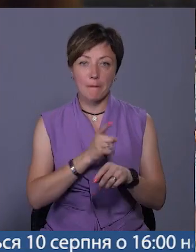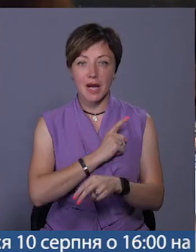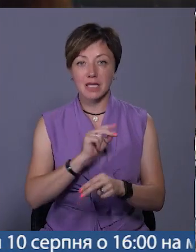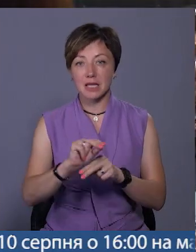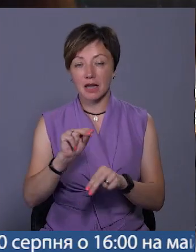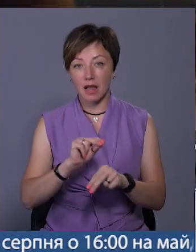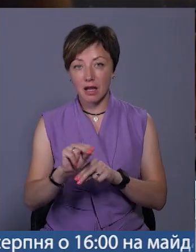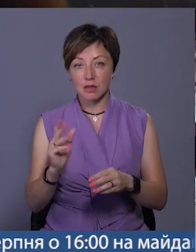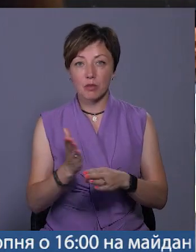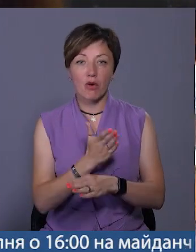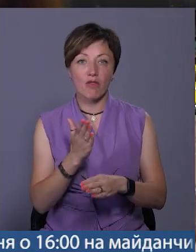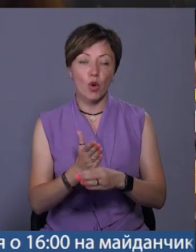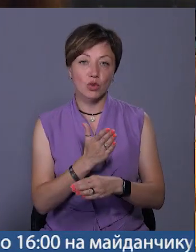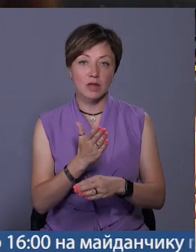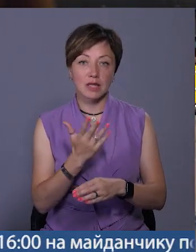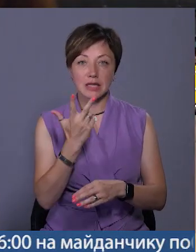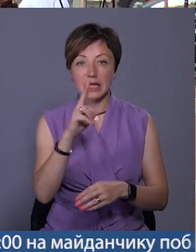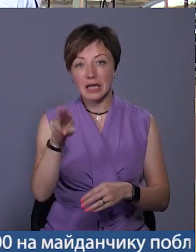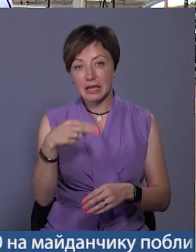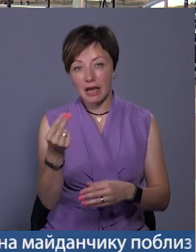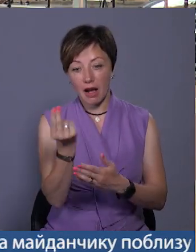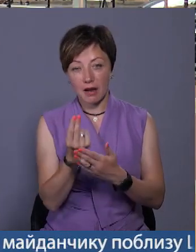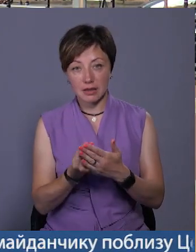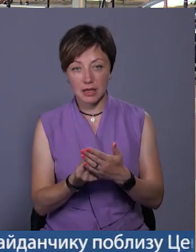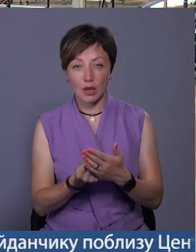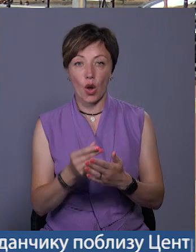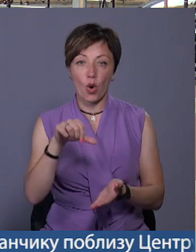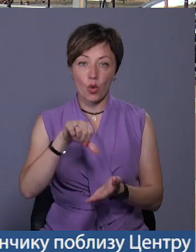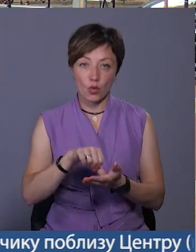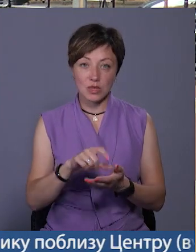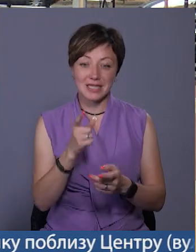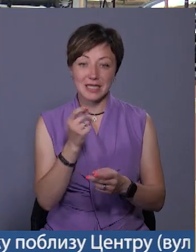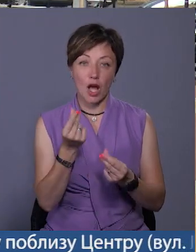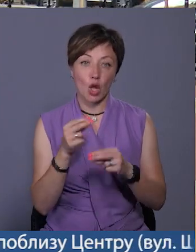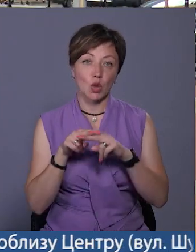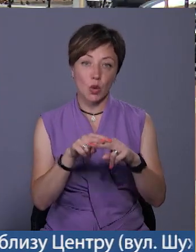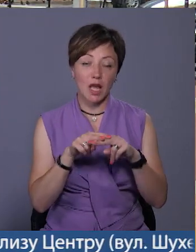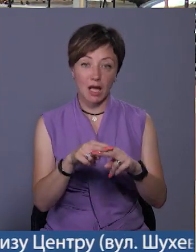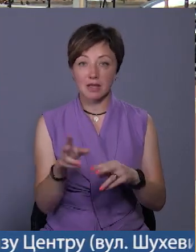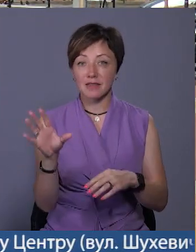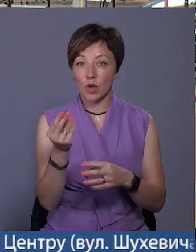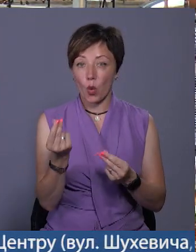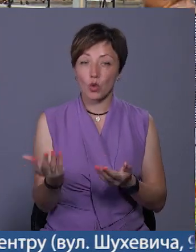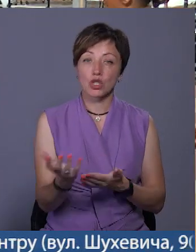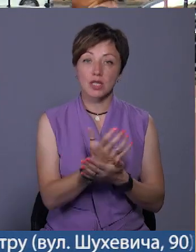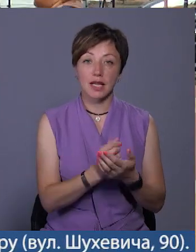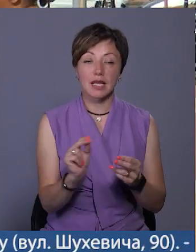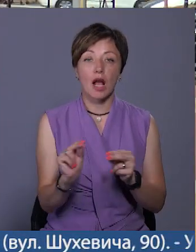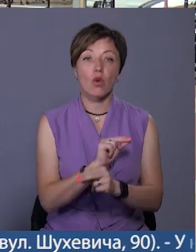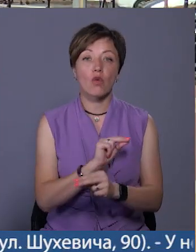майстер-класи по виготовленню 3D-картинки. Участь у майстер-класах буде за донати, і всі зібрані кошти підуть на лікування